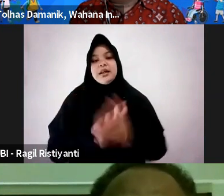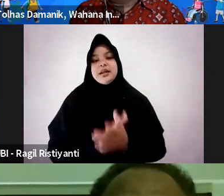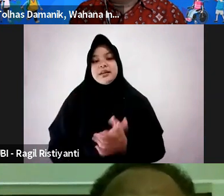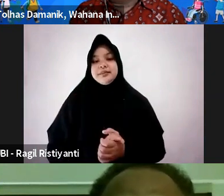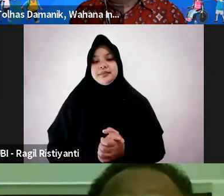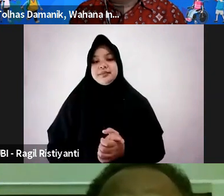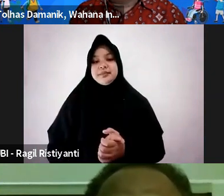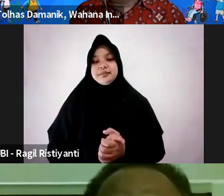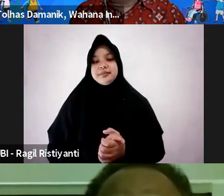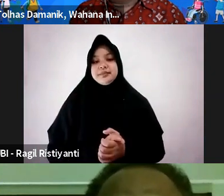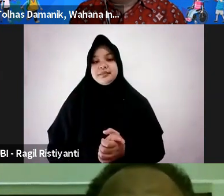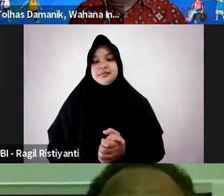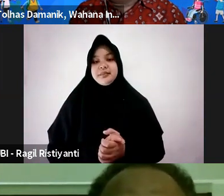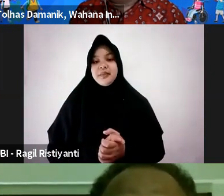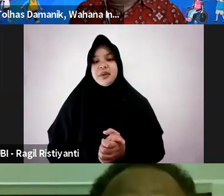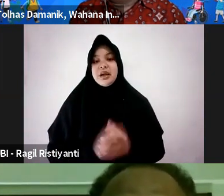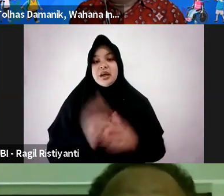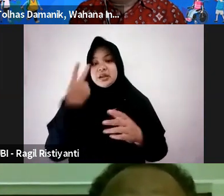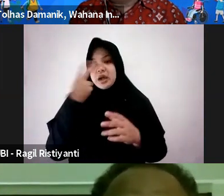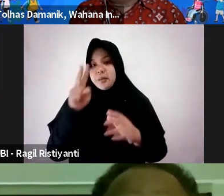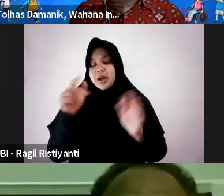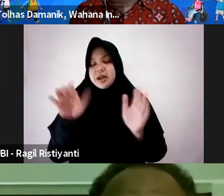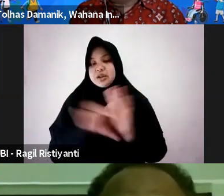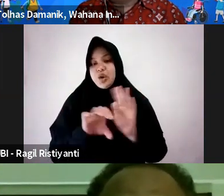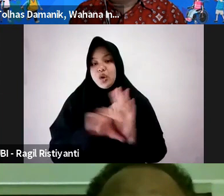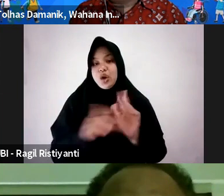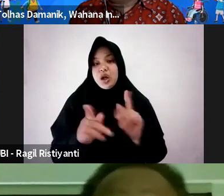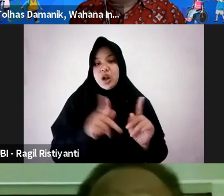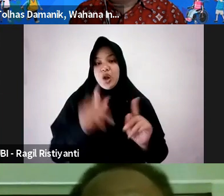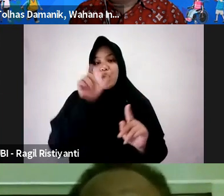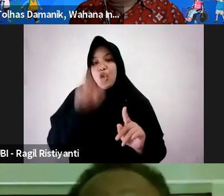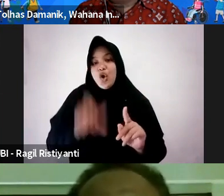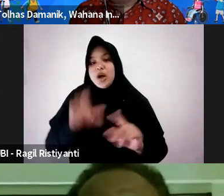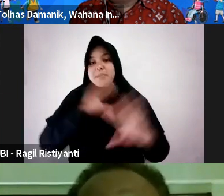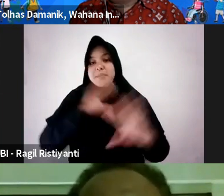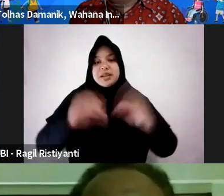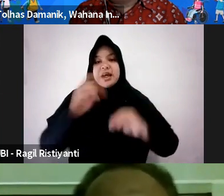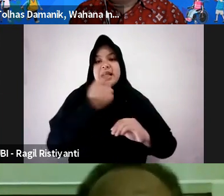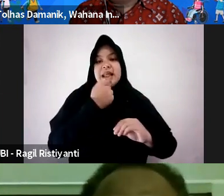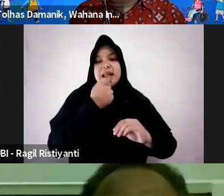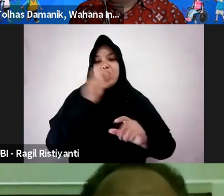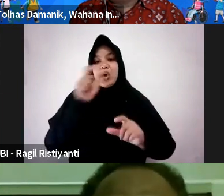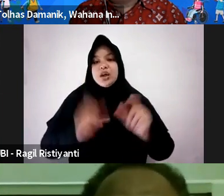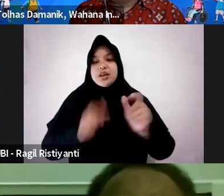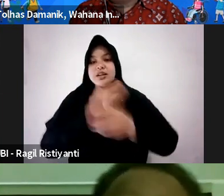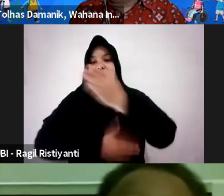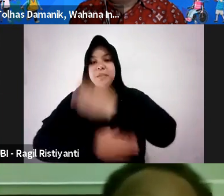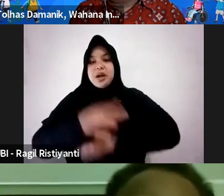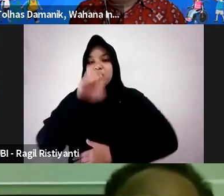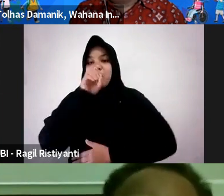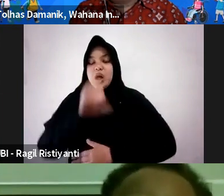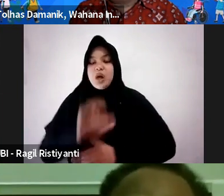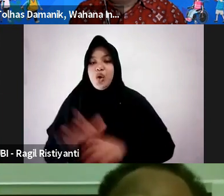ya Saya melihat misalnya kalau orang bicara tentang orang bisa bilitas Katakanlah orang